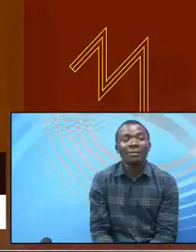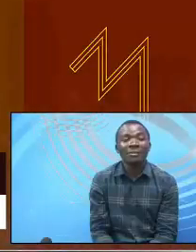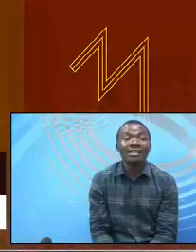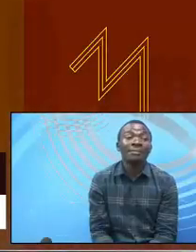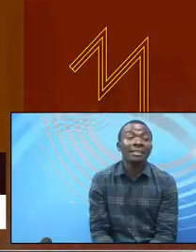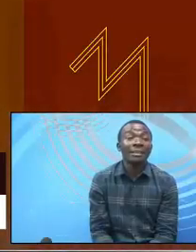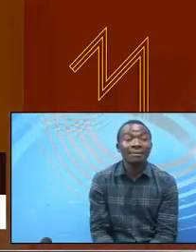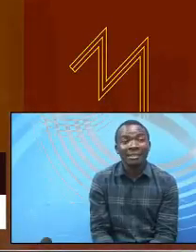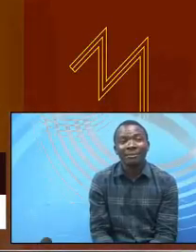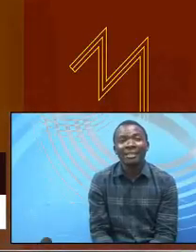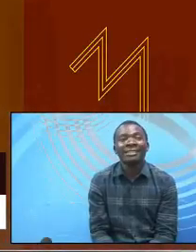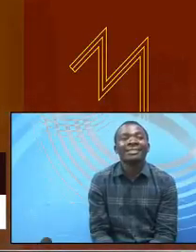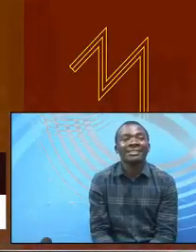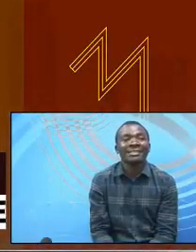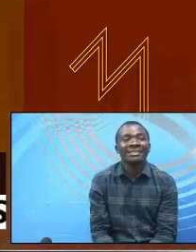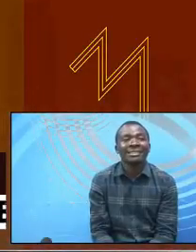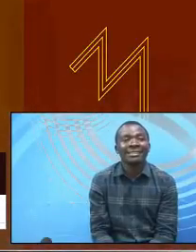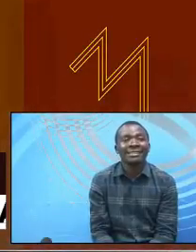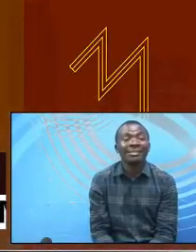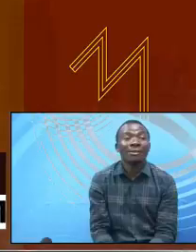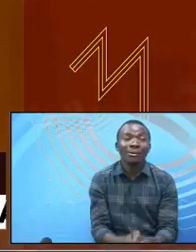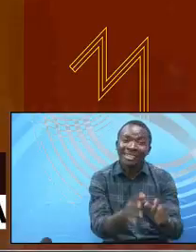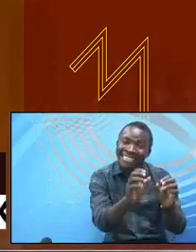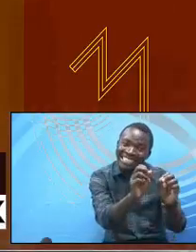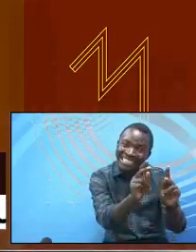kwirinda covid kimwe n'abandi banyarwanda